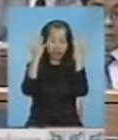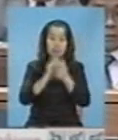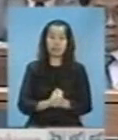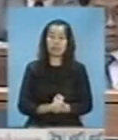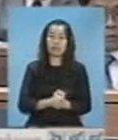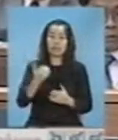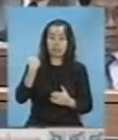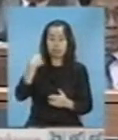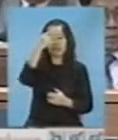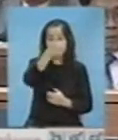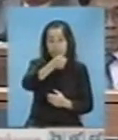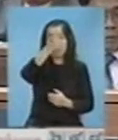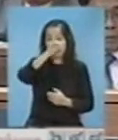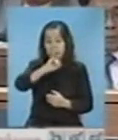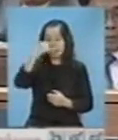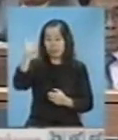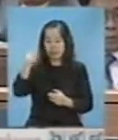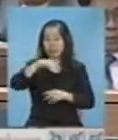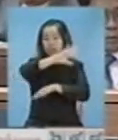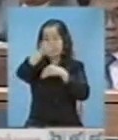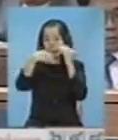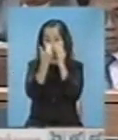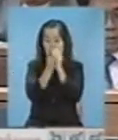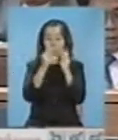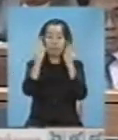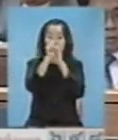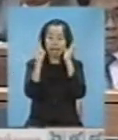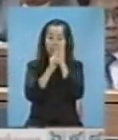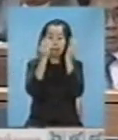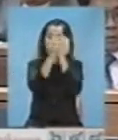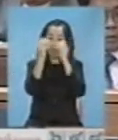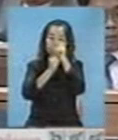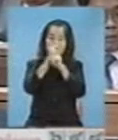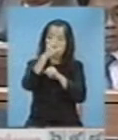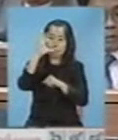มีทั้งข้อดีข้อด้อยด้วยกันทั้งสิ้นรัฐนูญฉบับปัจจุบันก็มีจุดอ่อน